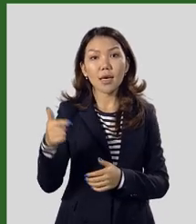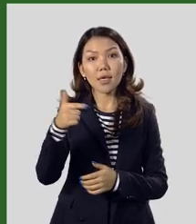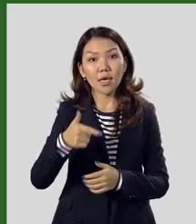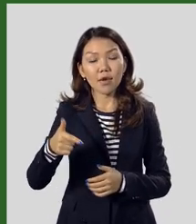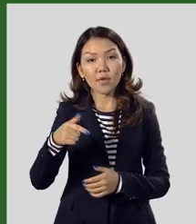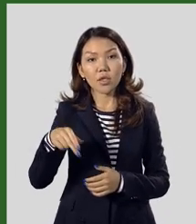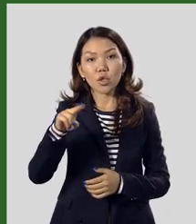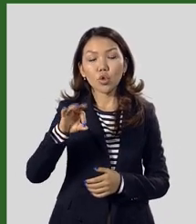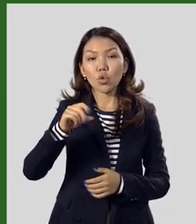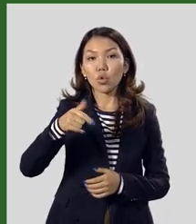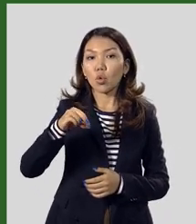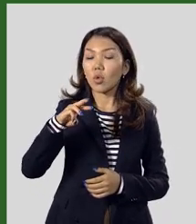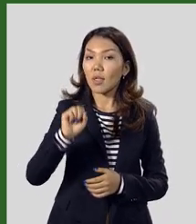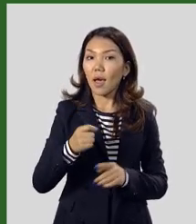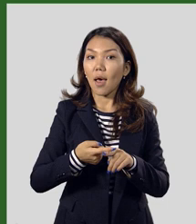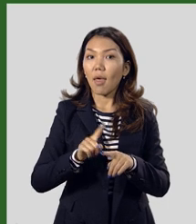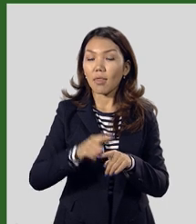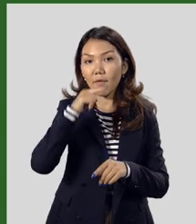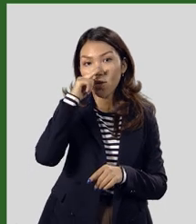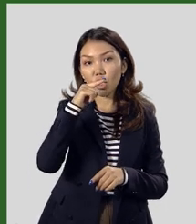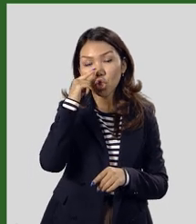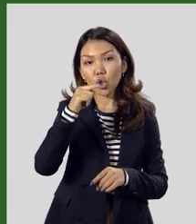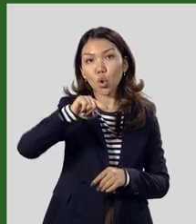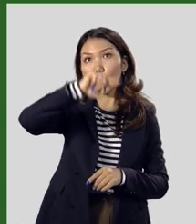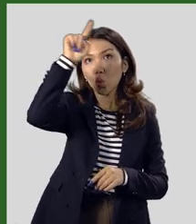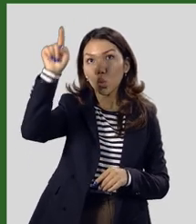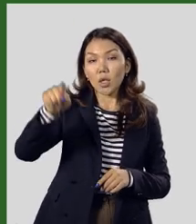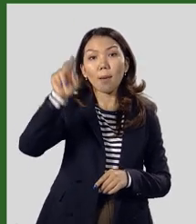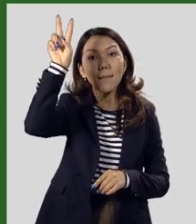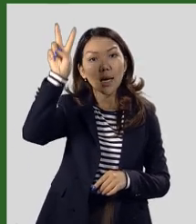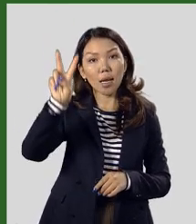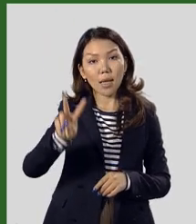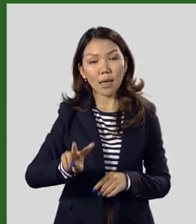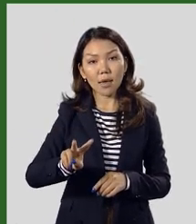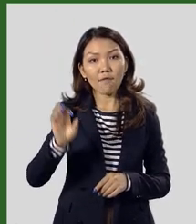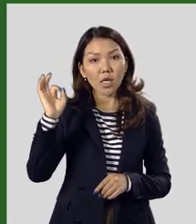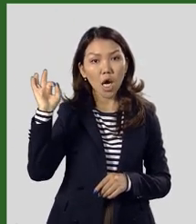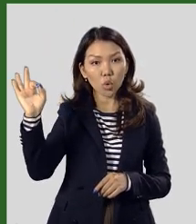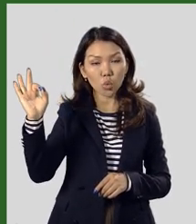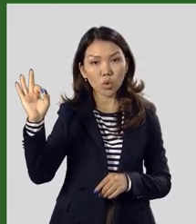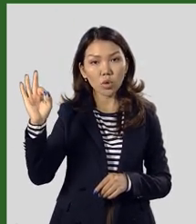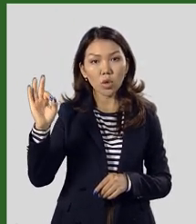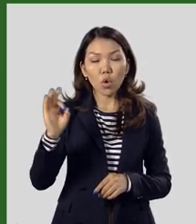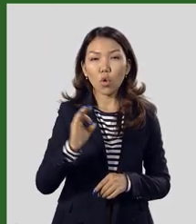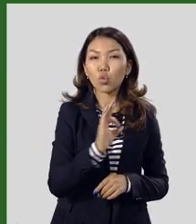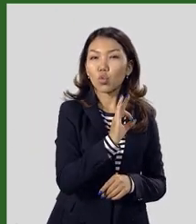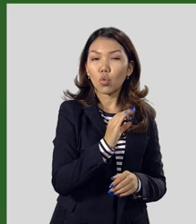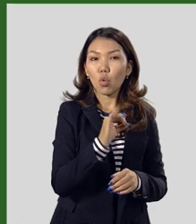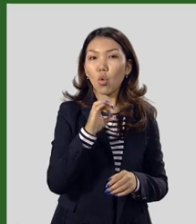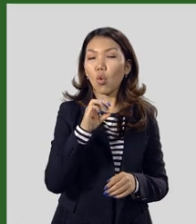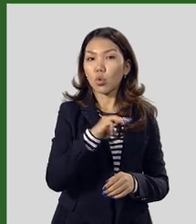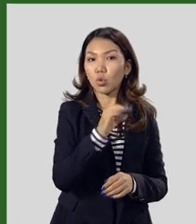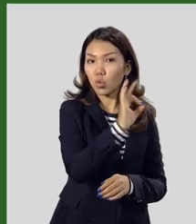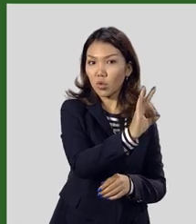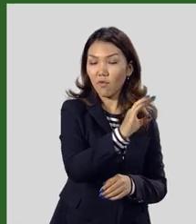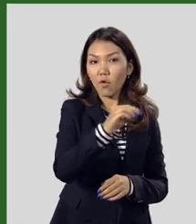Географическая долгота – это величина дуги параллели в градусах от нулевого